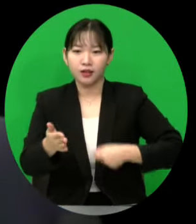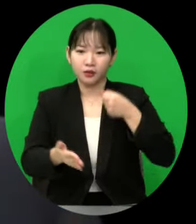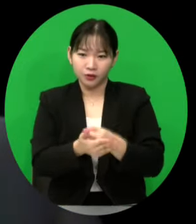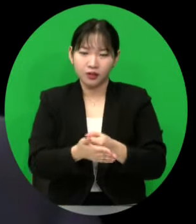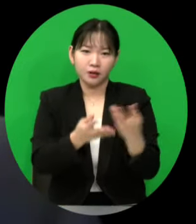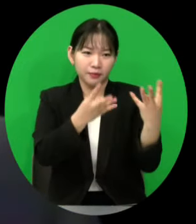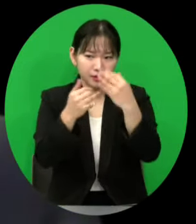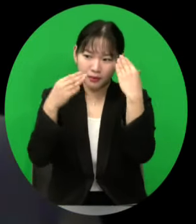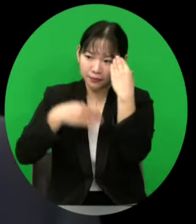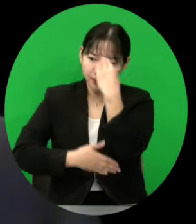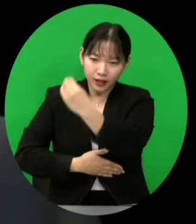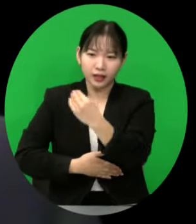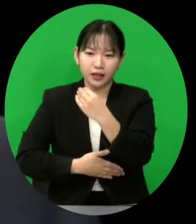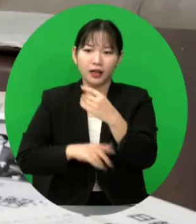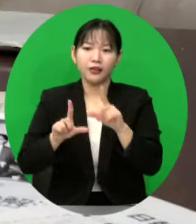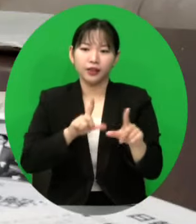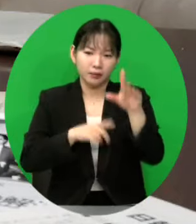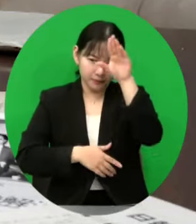지표가 됐습니다.